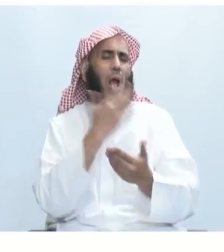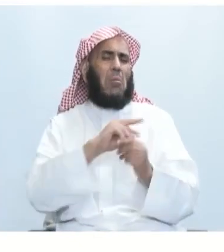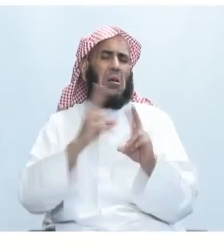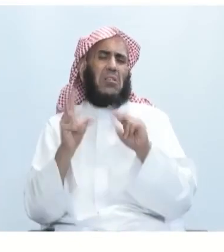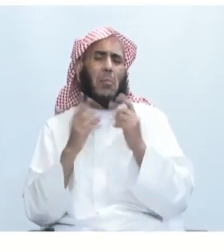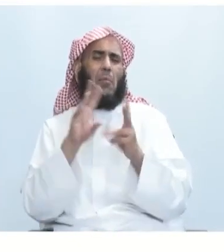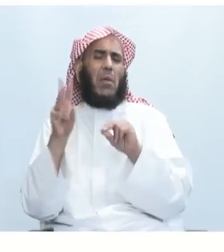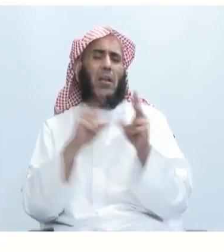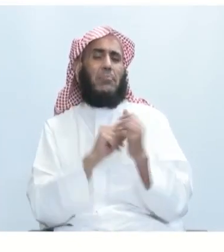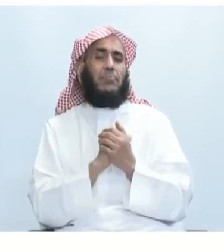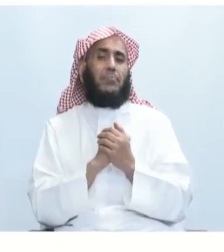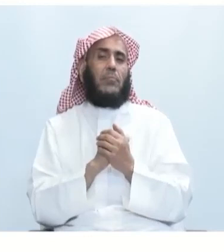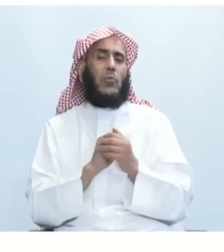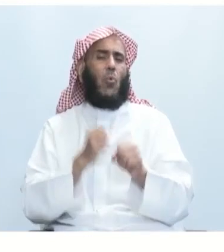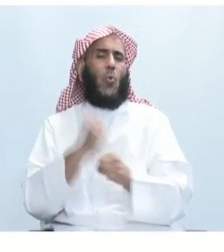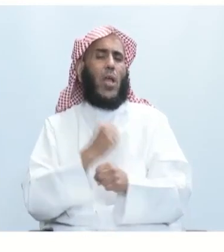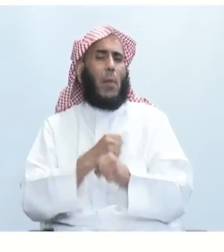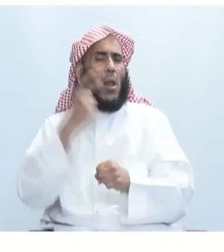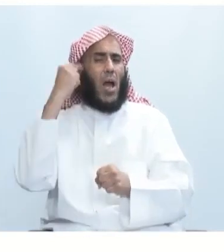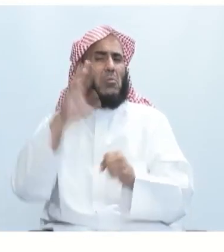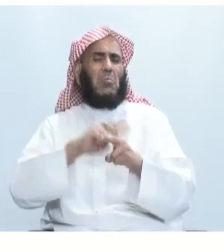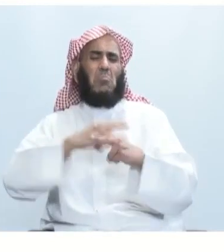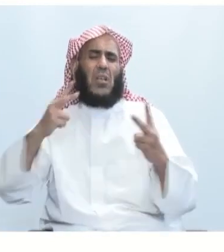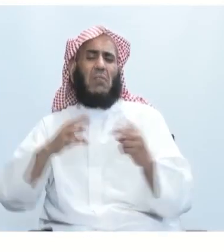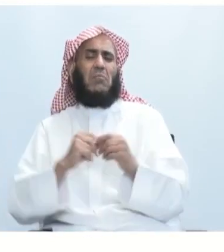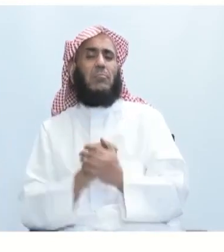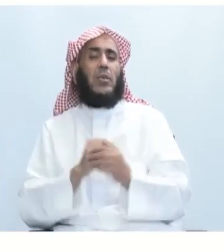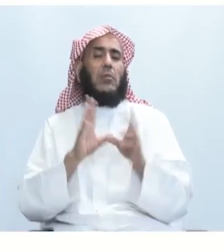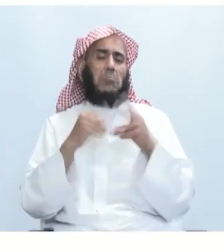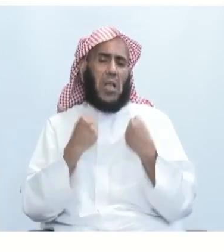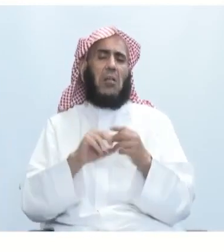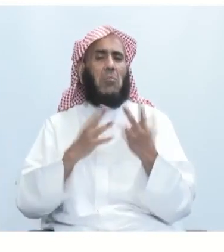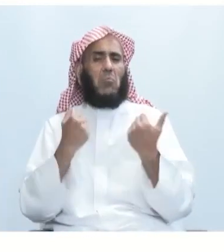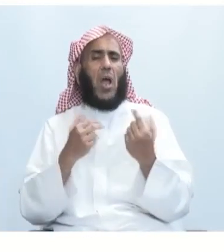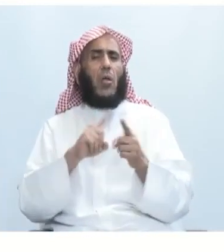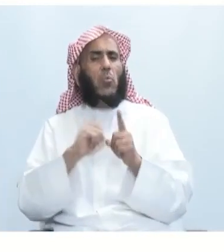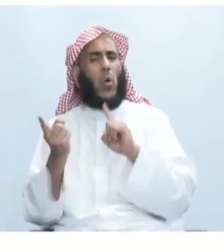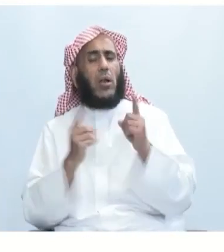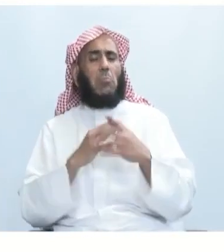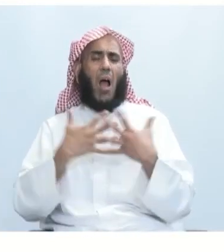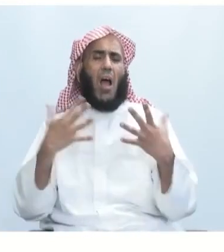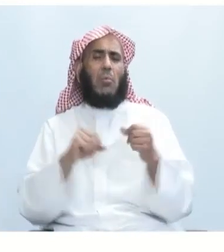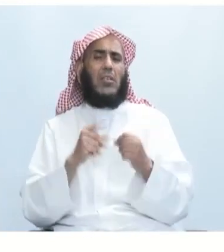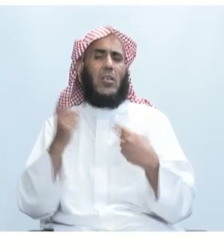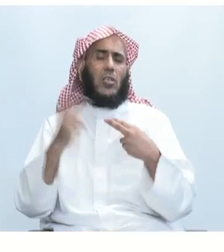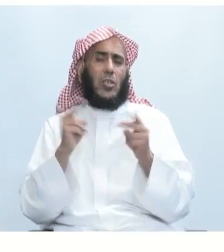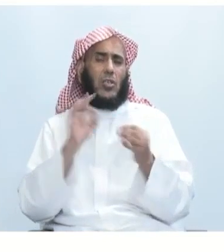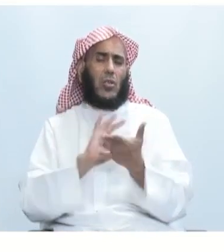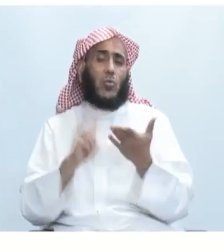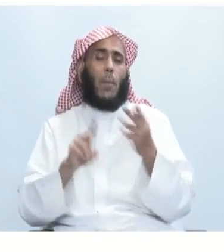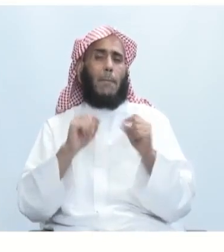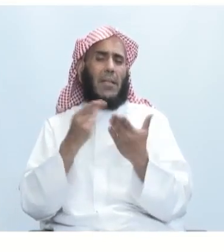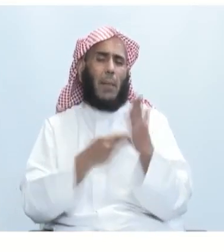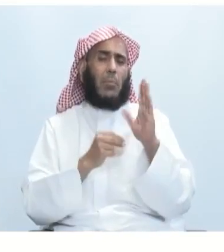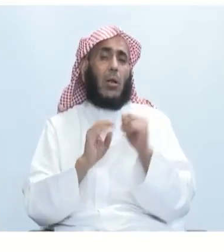تتشابه فيما بينها ويعمل عقلنا بشكل مختلف جدا دعنا نقارن غالبا ما تتم كتابه مقالات